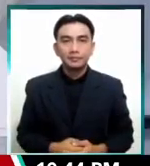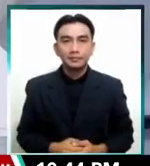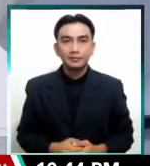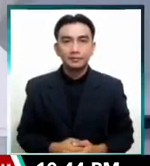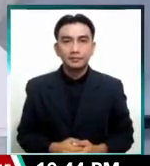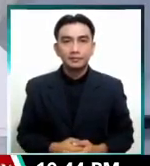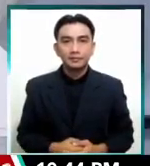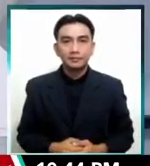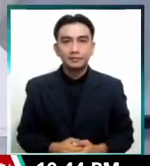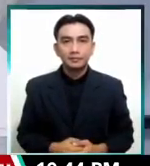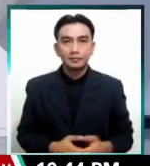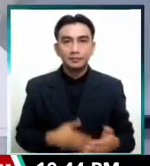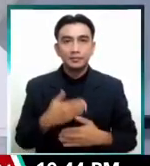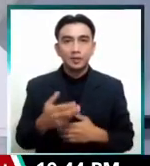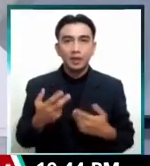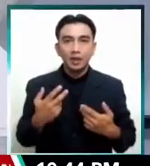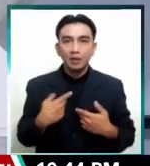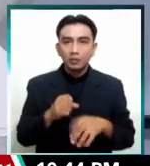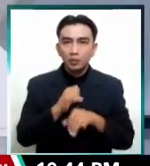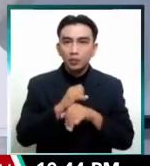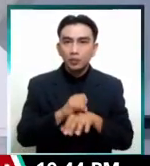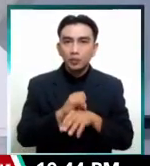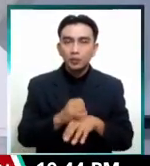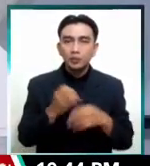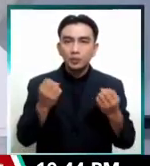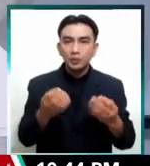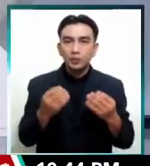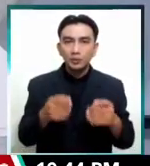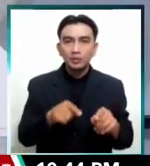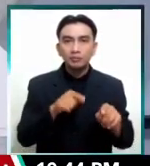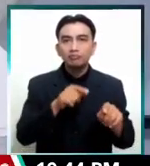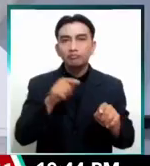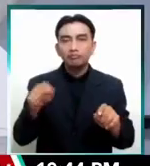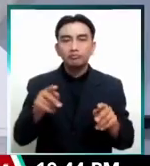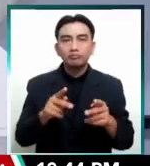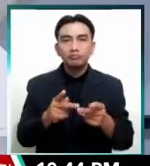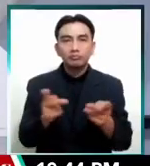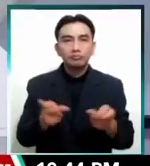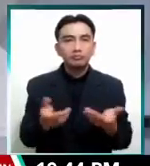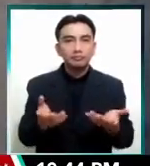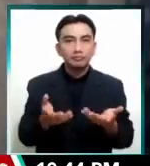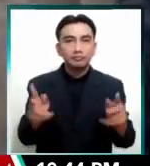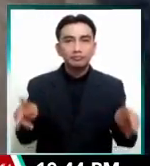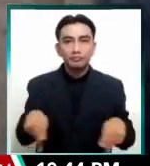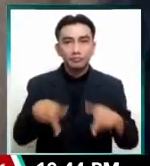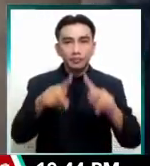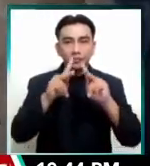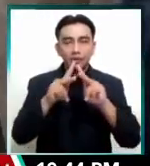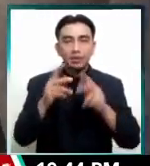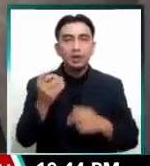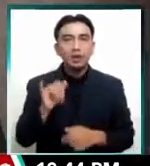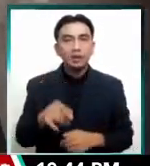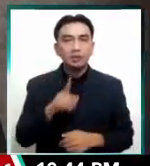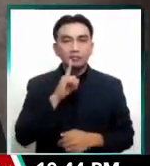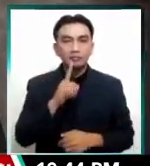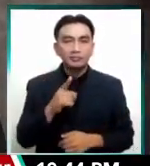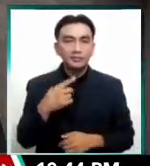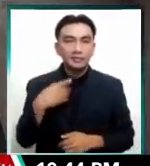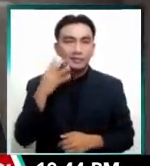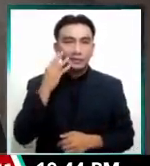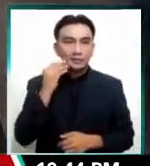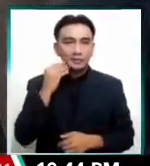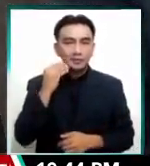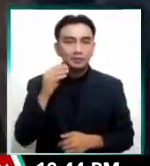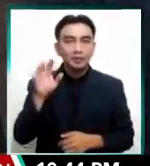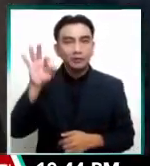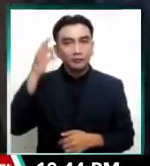Pinipeste ng mga surot o bed bug ang ilang lugar sa France. Ito ang malaking problema ang kinakaharap ngayon sa Paris na sikat